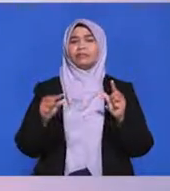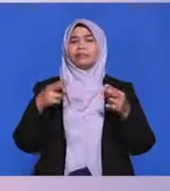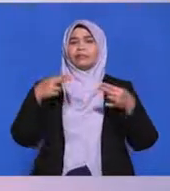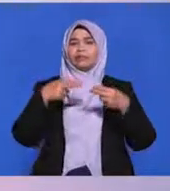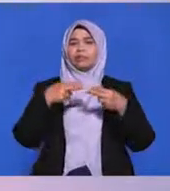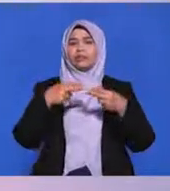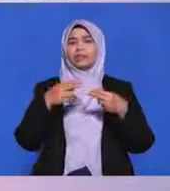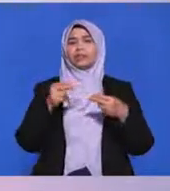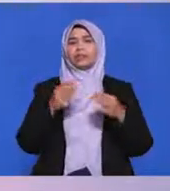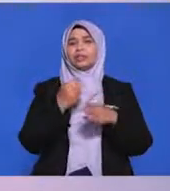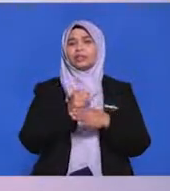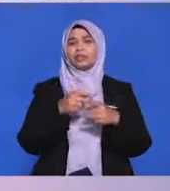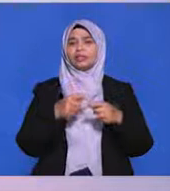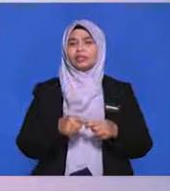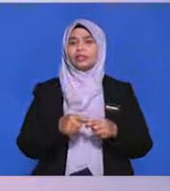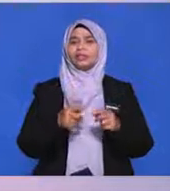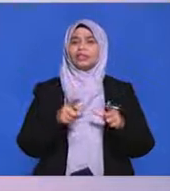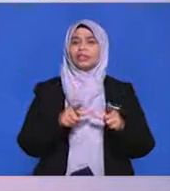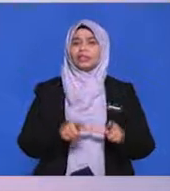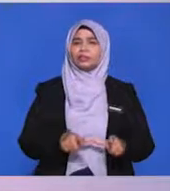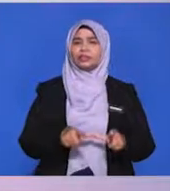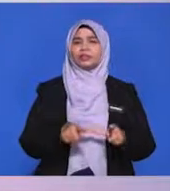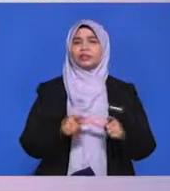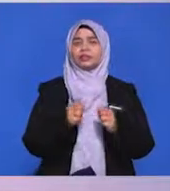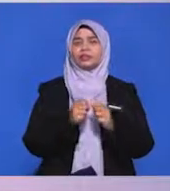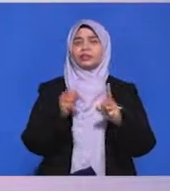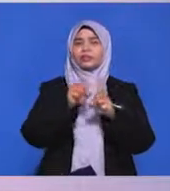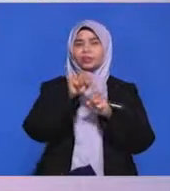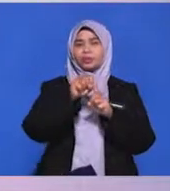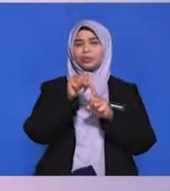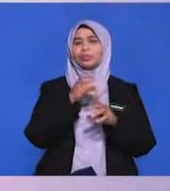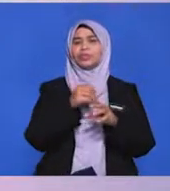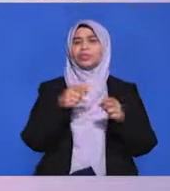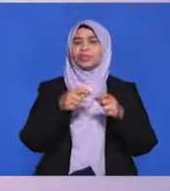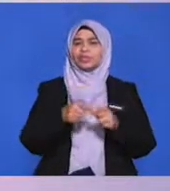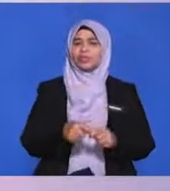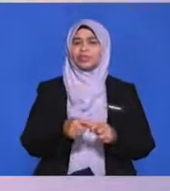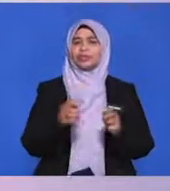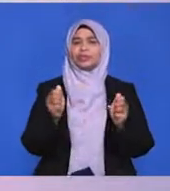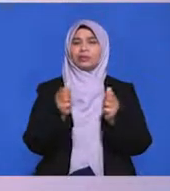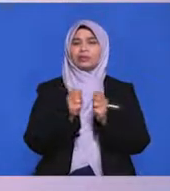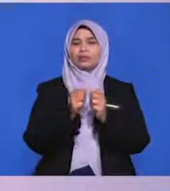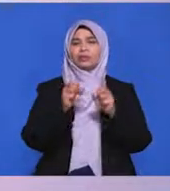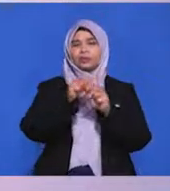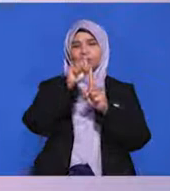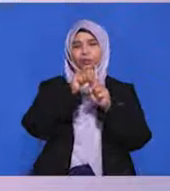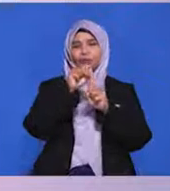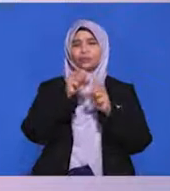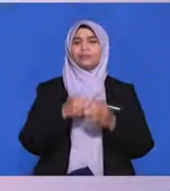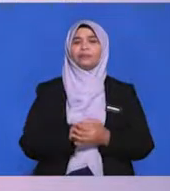tekanan dengan suhu seterusnya murid-murid dapat menyelesaikan masalah berkaitan hukum